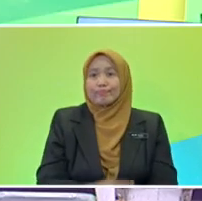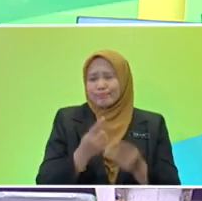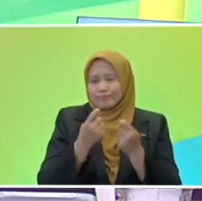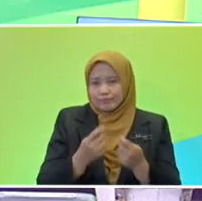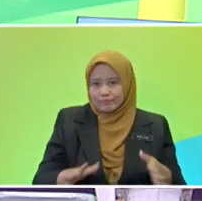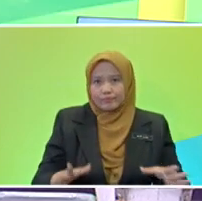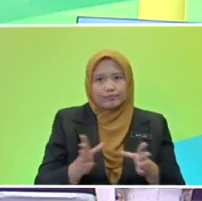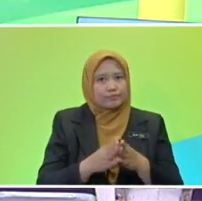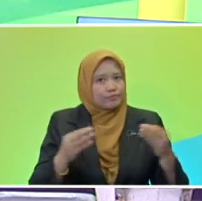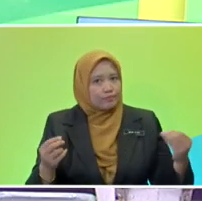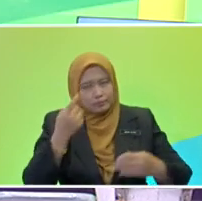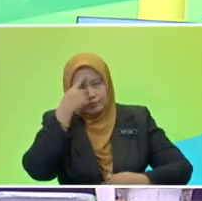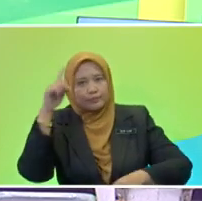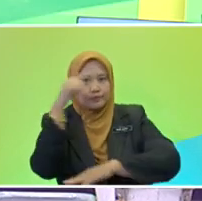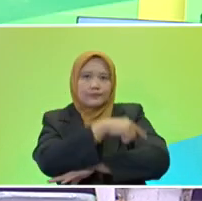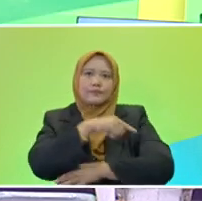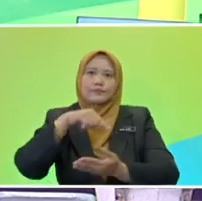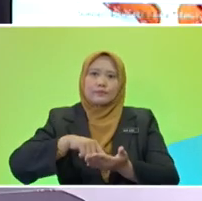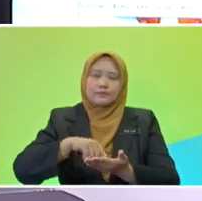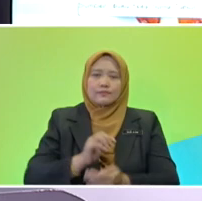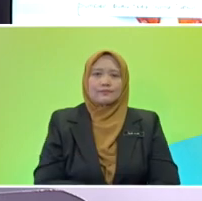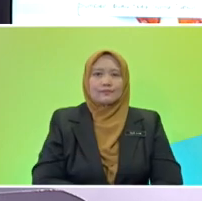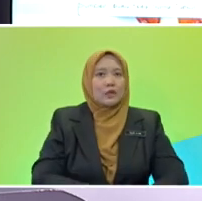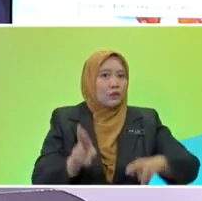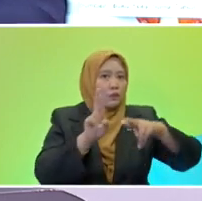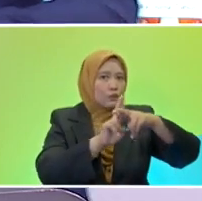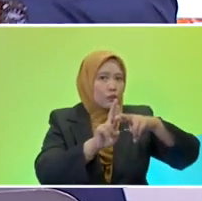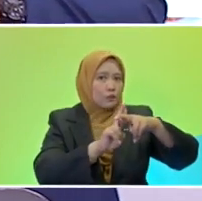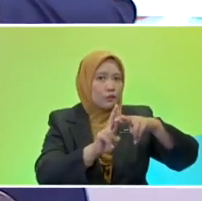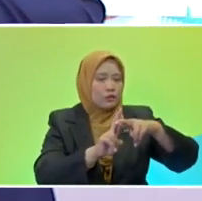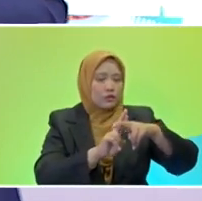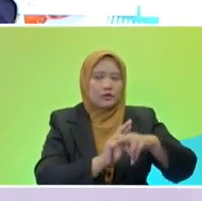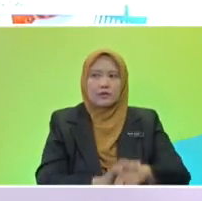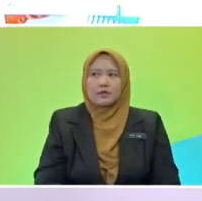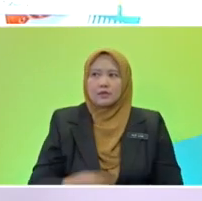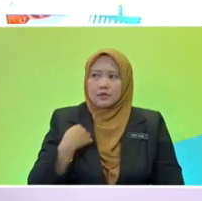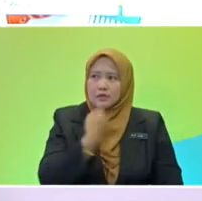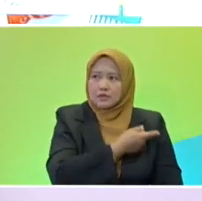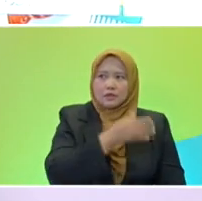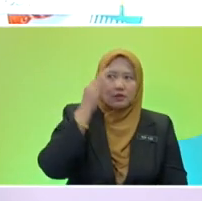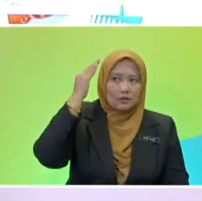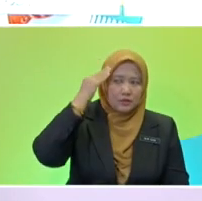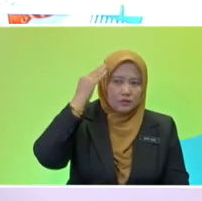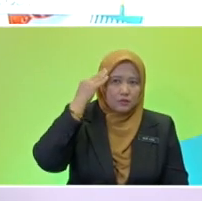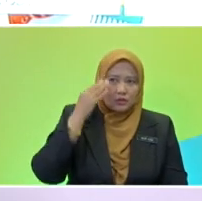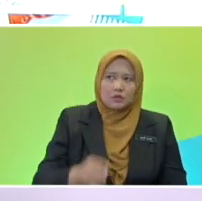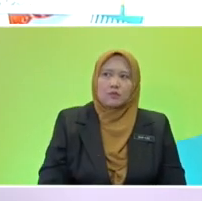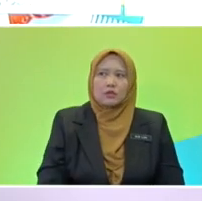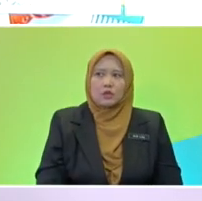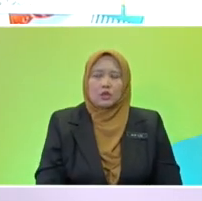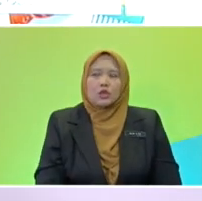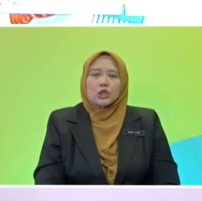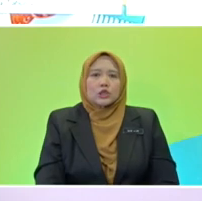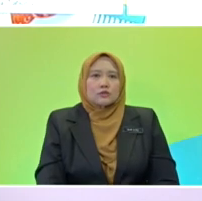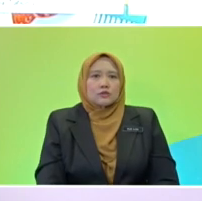berikan sedikit rumusan baik kesimpulan kita pada hari ini anak muda sekalian yaitu kita tahu bahwa tumbuhan